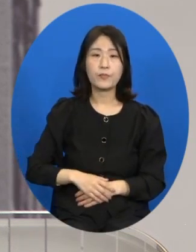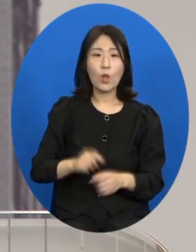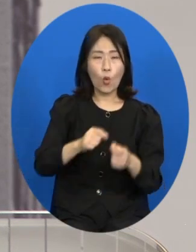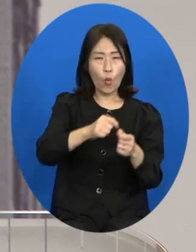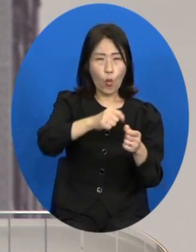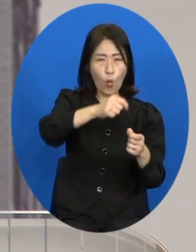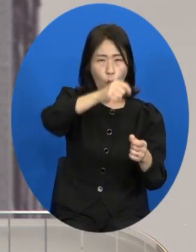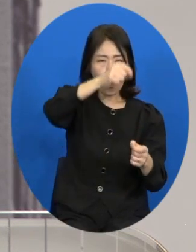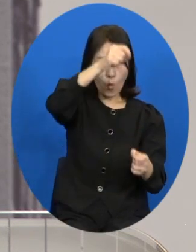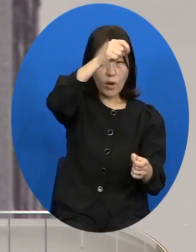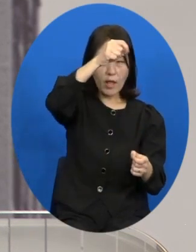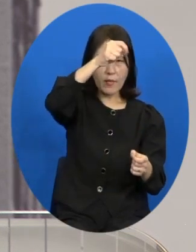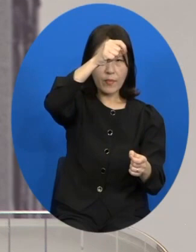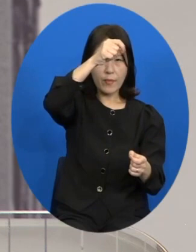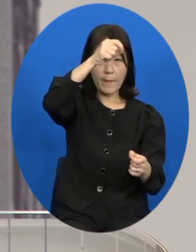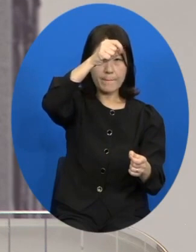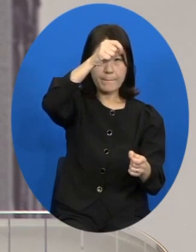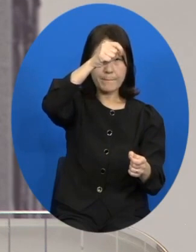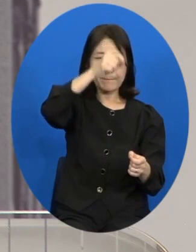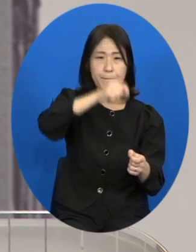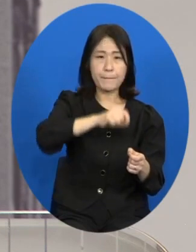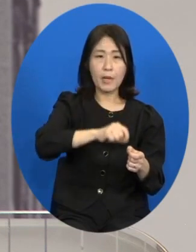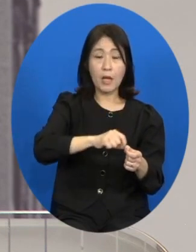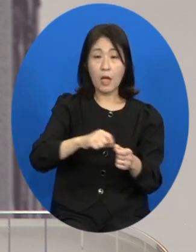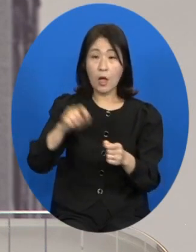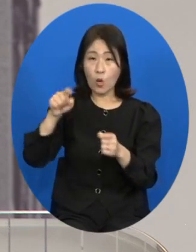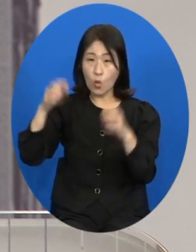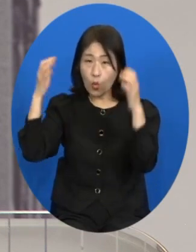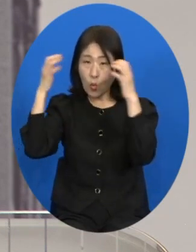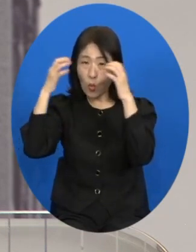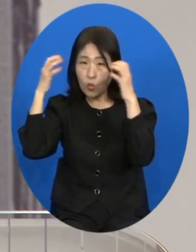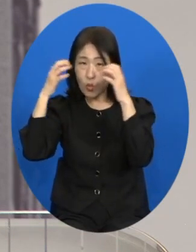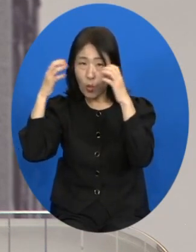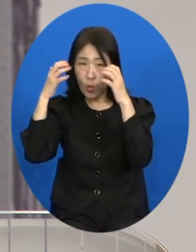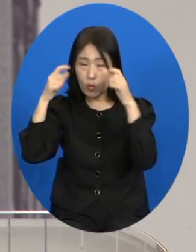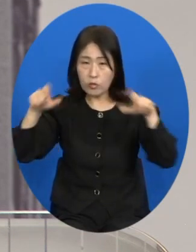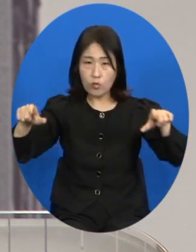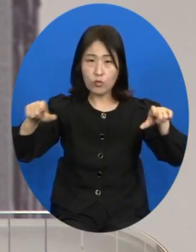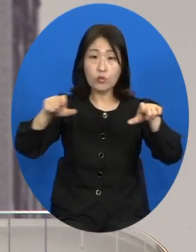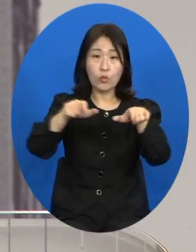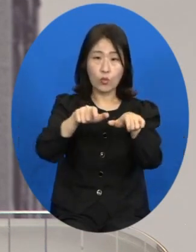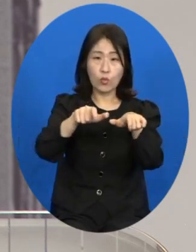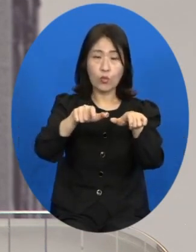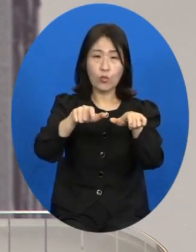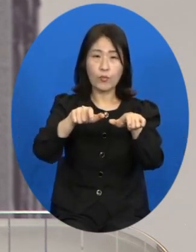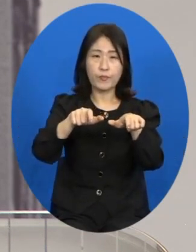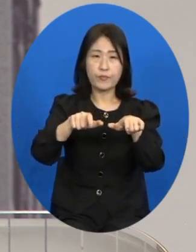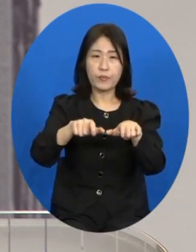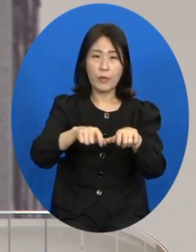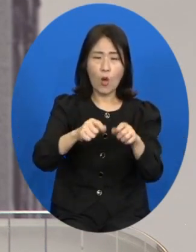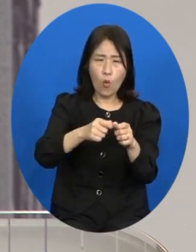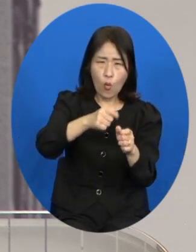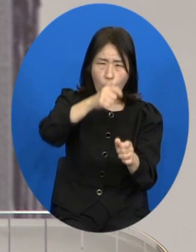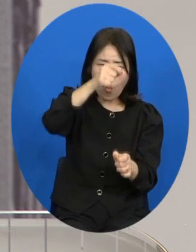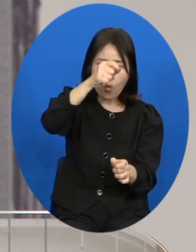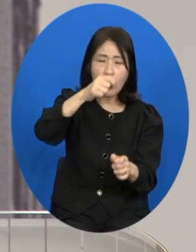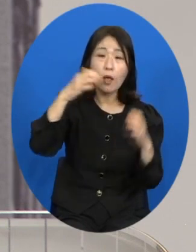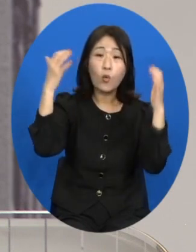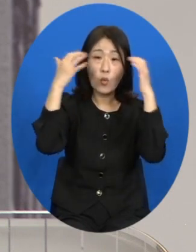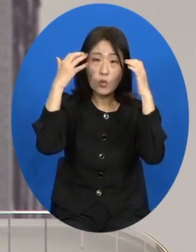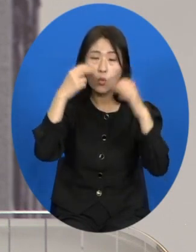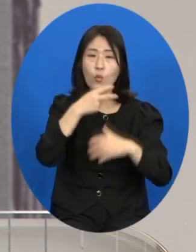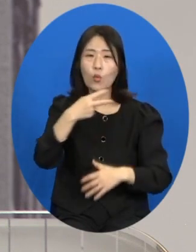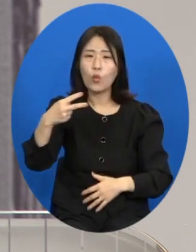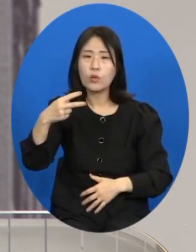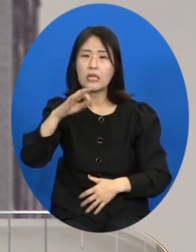랜이 단어와 고통이라는 단어가 결합된 오랜 고통이 내라는 것입니다